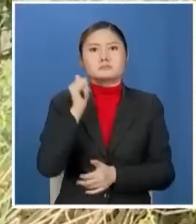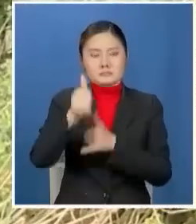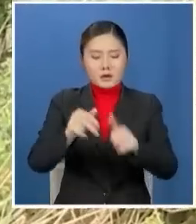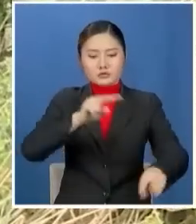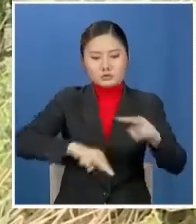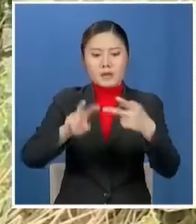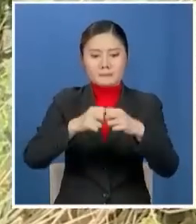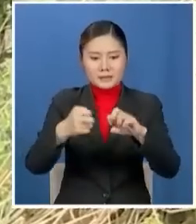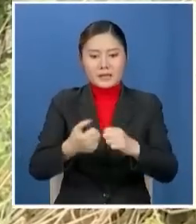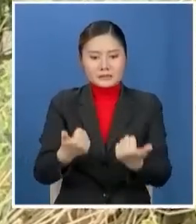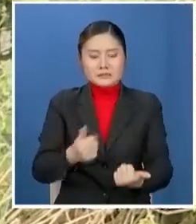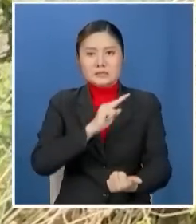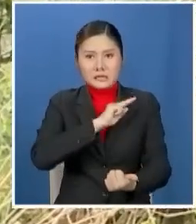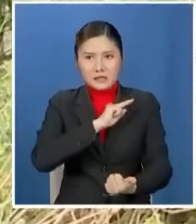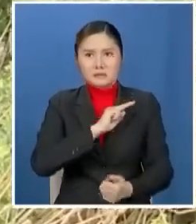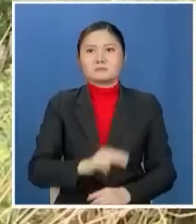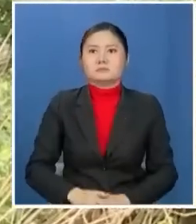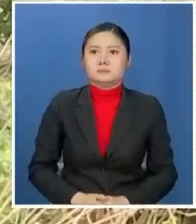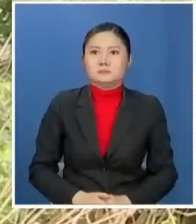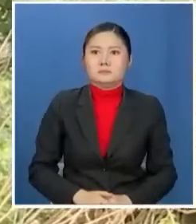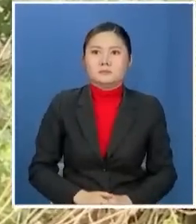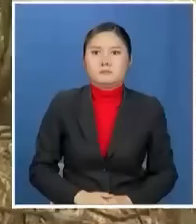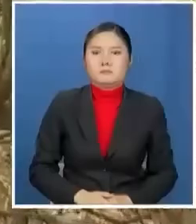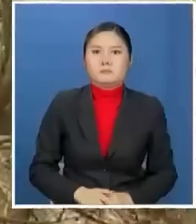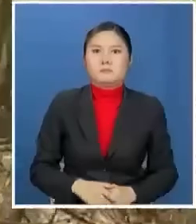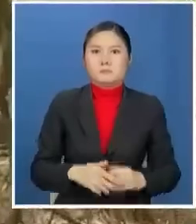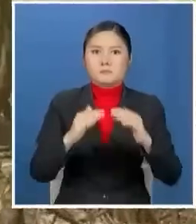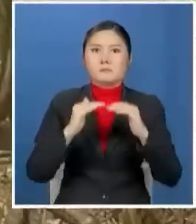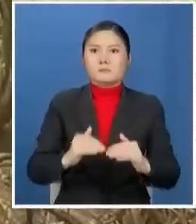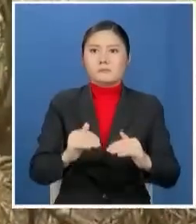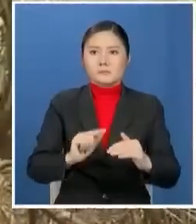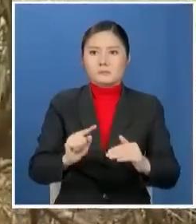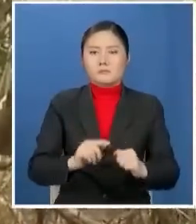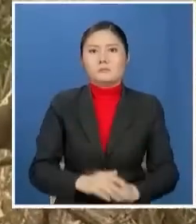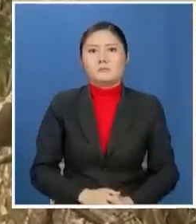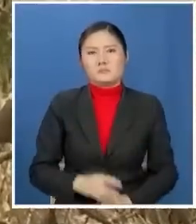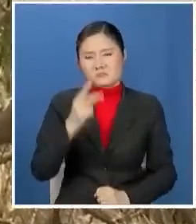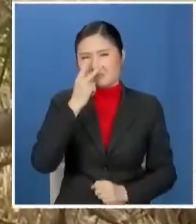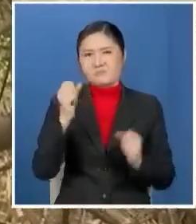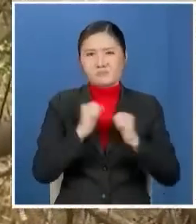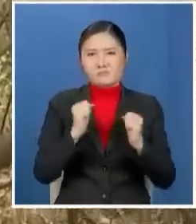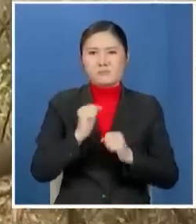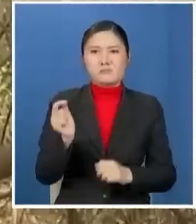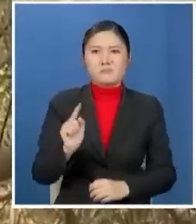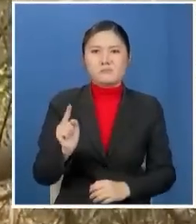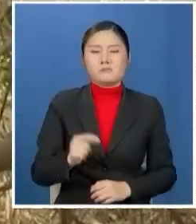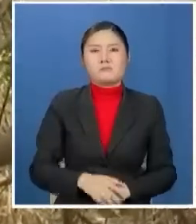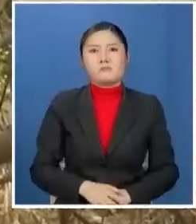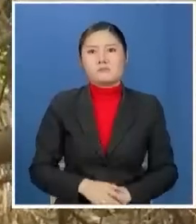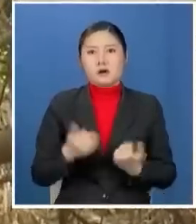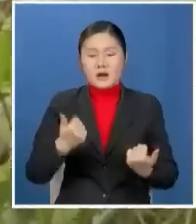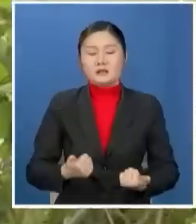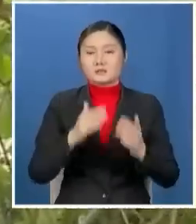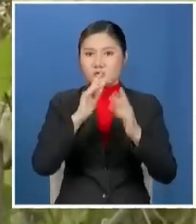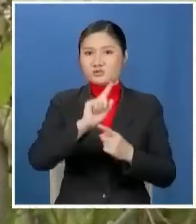แลคดีเองในพื้นที่ของสน.ธรรมศาลานะครับประเด็นถัดมาก็คือมันน่าหวาดกลัวตรงนี้นี่ไม่ใช่เค